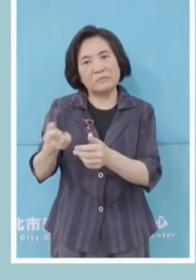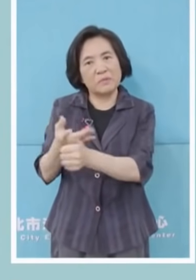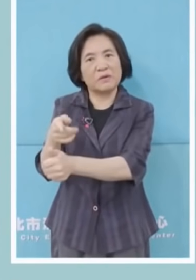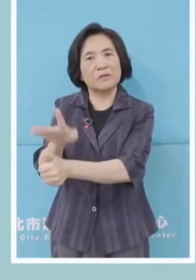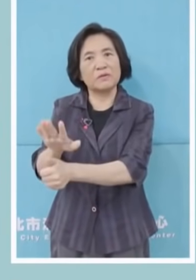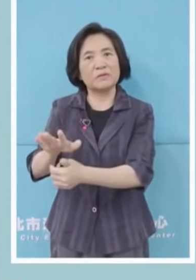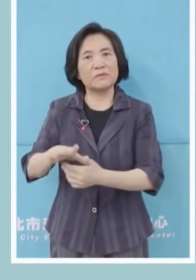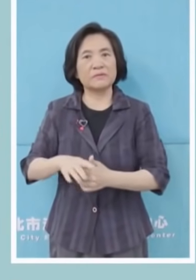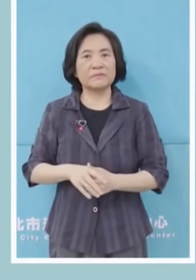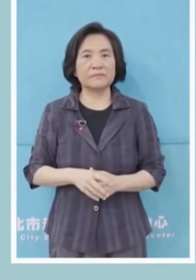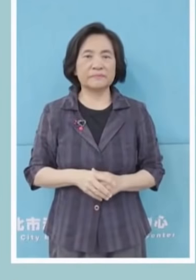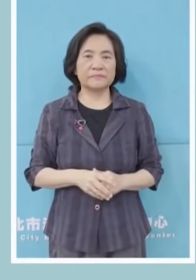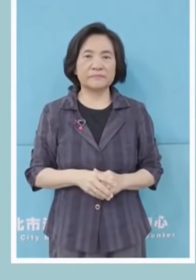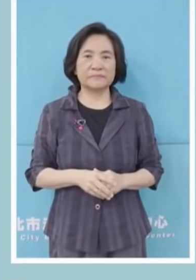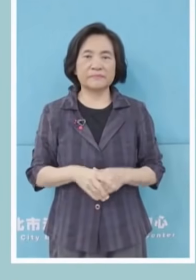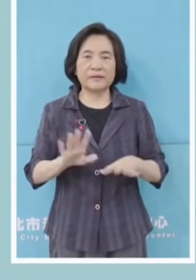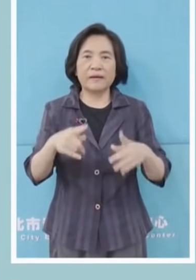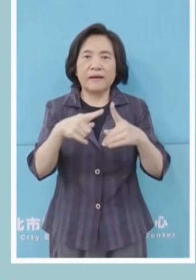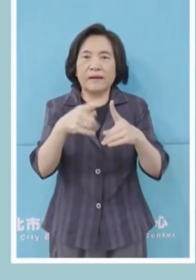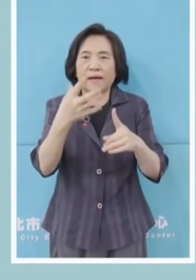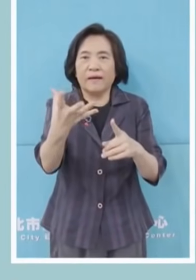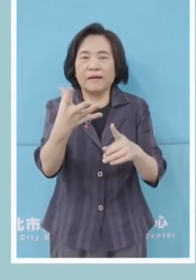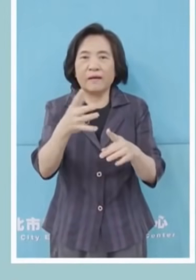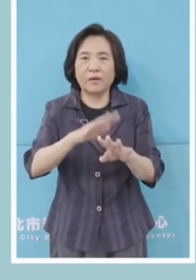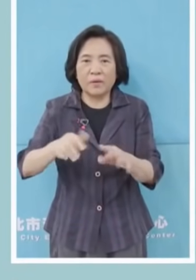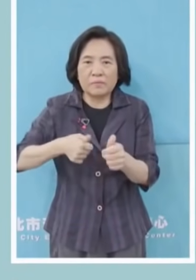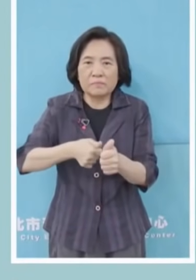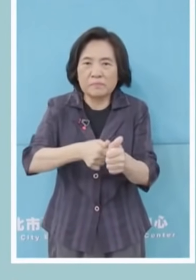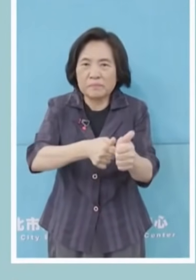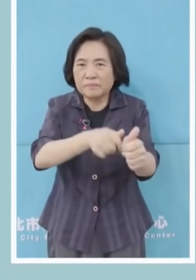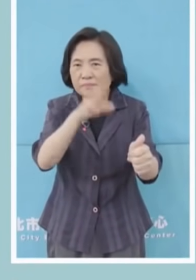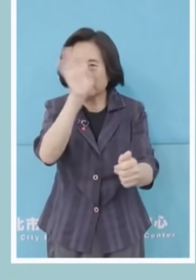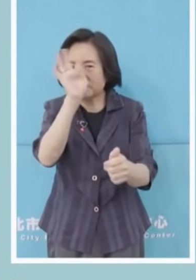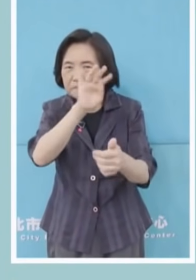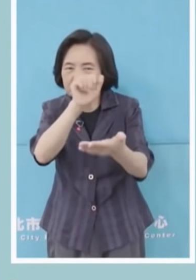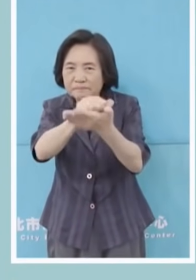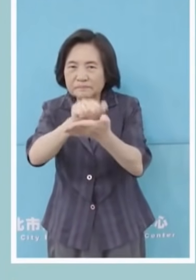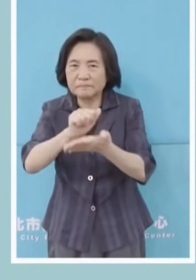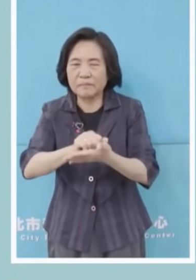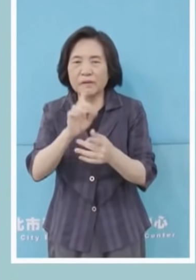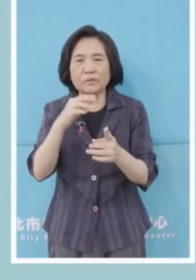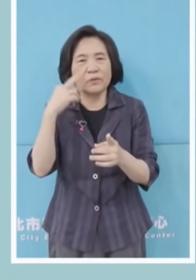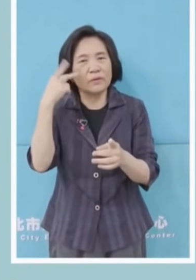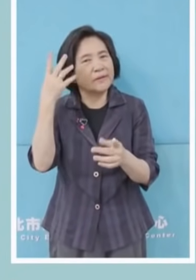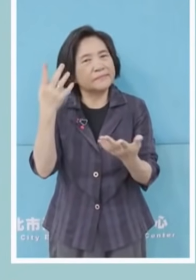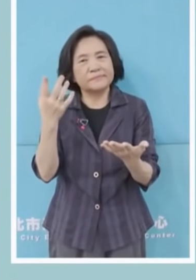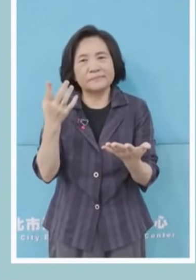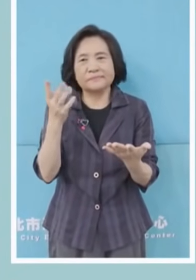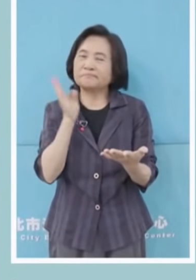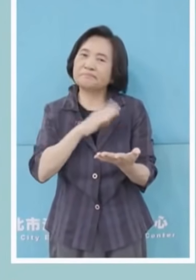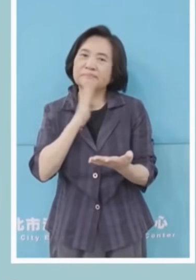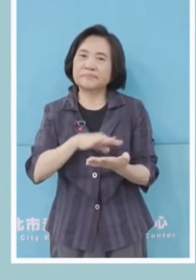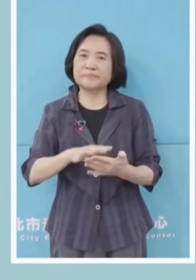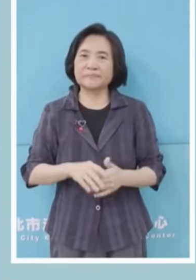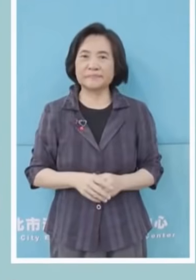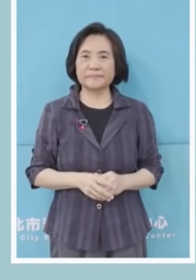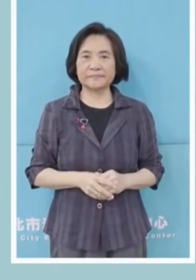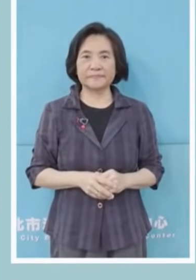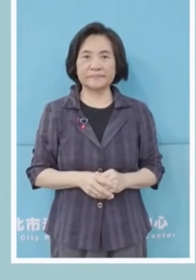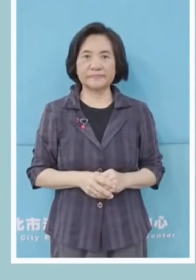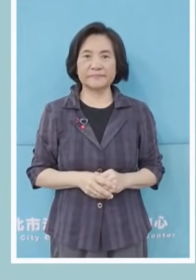那也因为这数量太多，哈，所以目前很多疫调会变得不太可行了。所以我们现在是这样，我们希